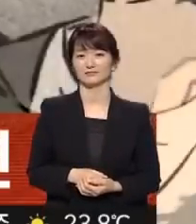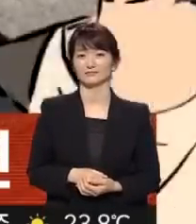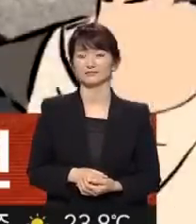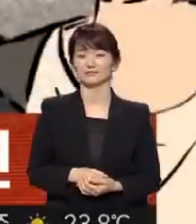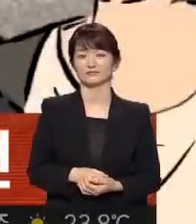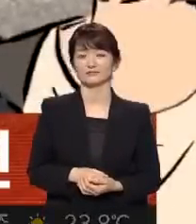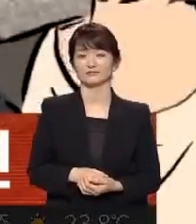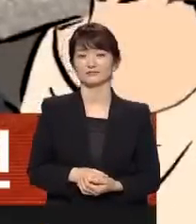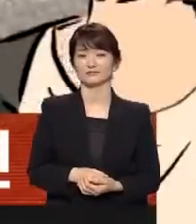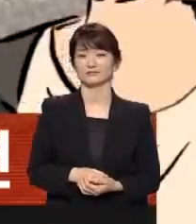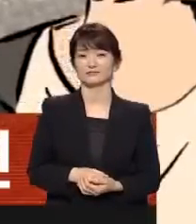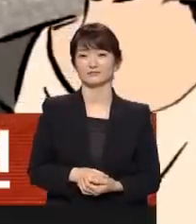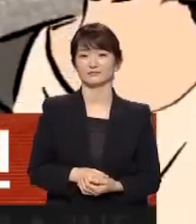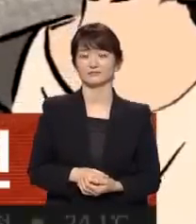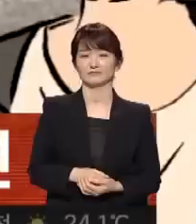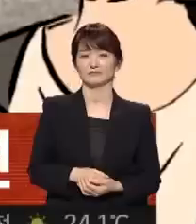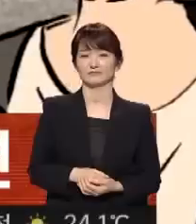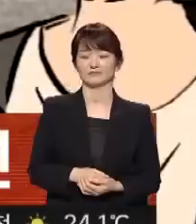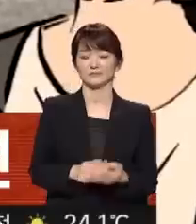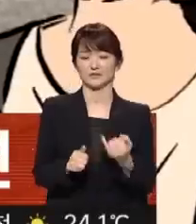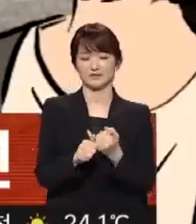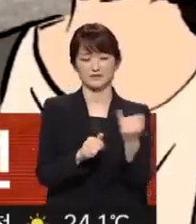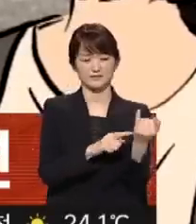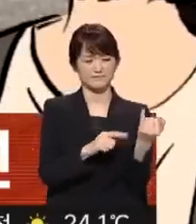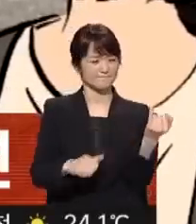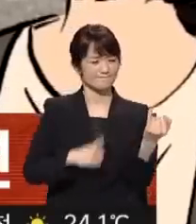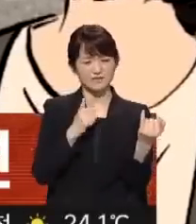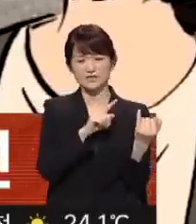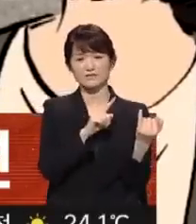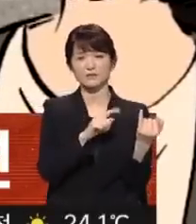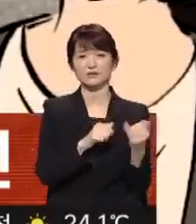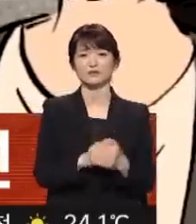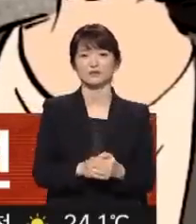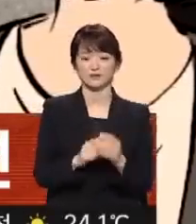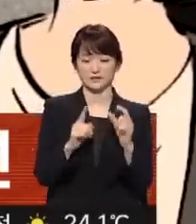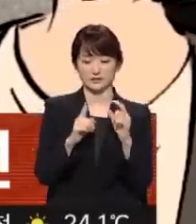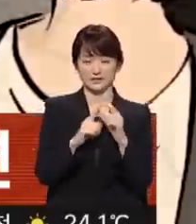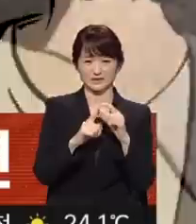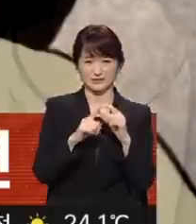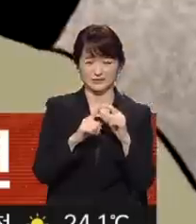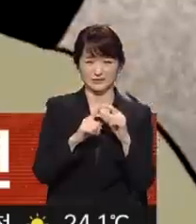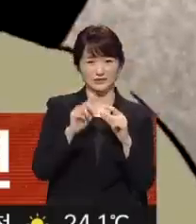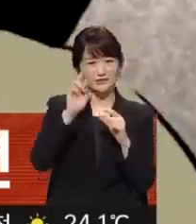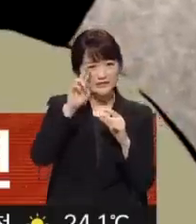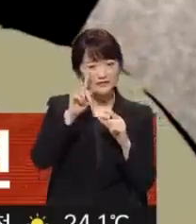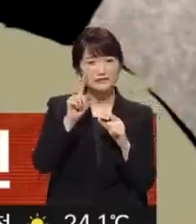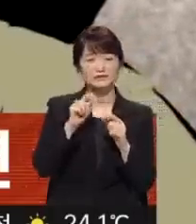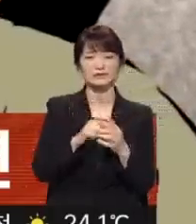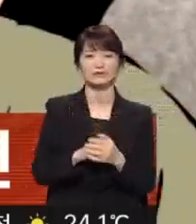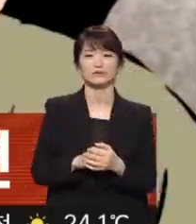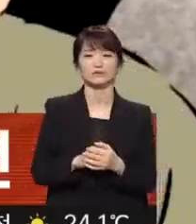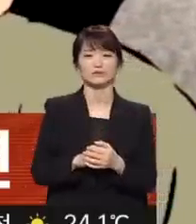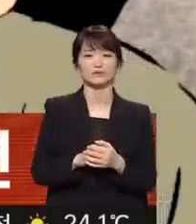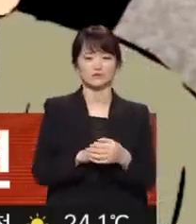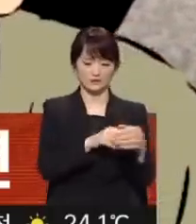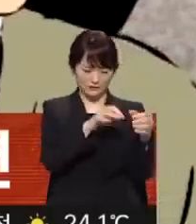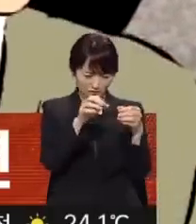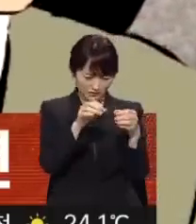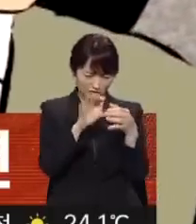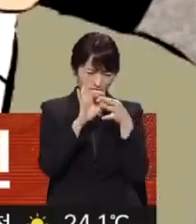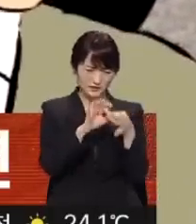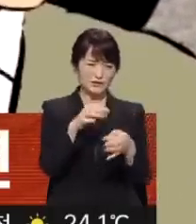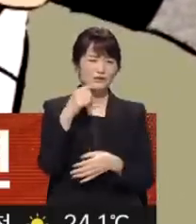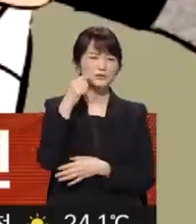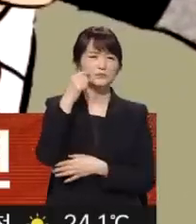같고요. 그래서 아마 아내분이 화가 나는 부분이 뭐 맞춤법도 그렇고 맥락도 그렇지만 대화를 자꾸 이어가지